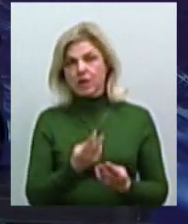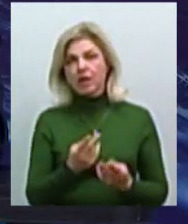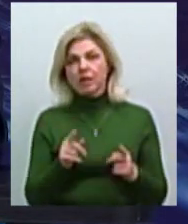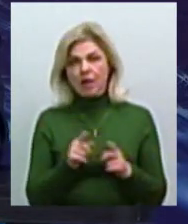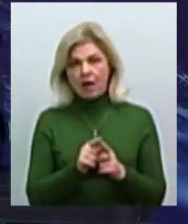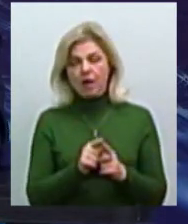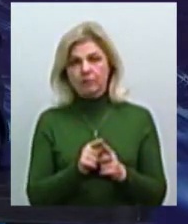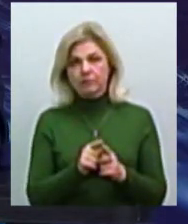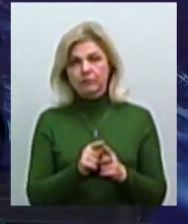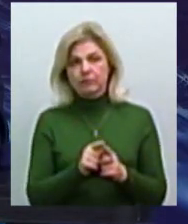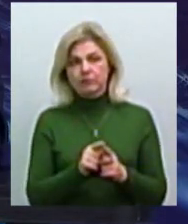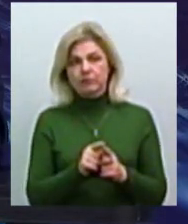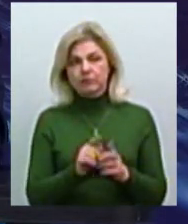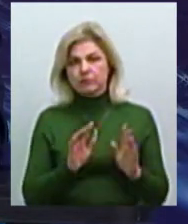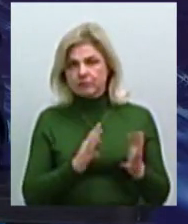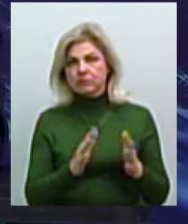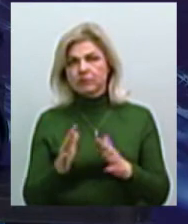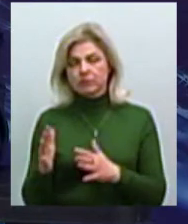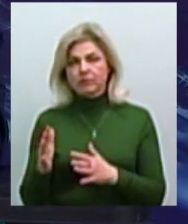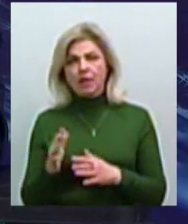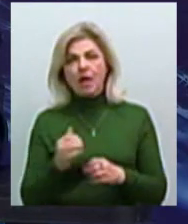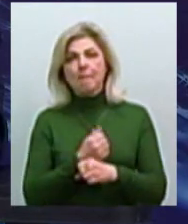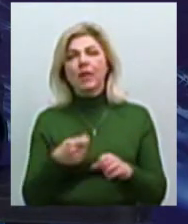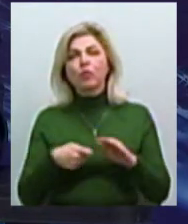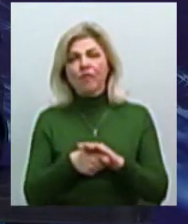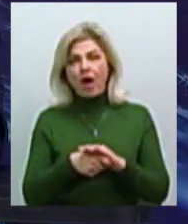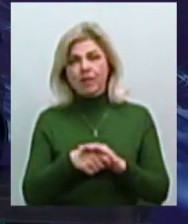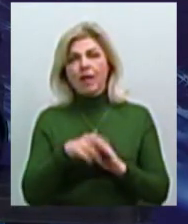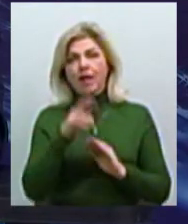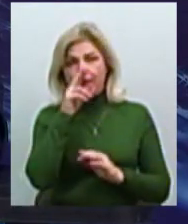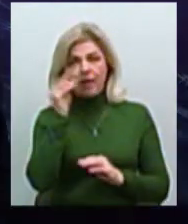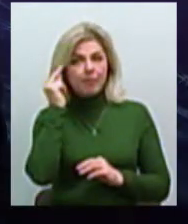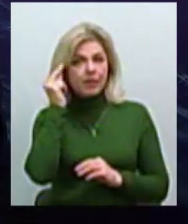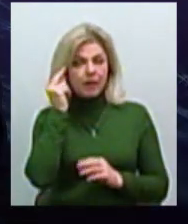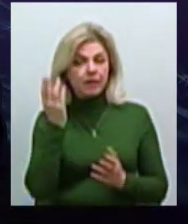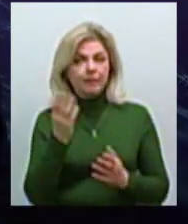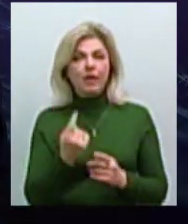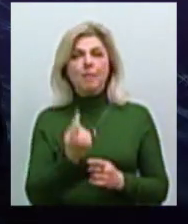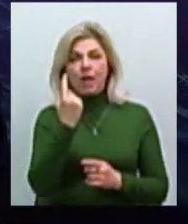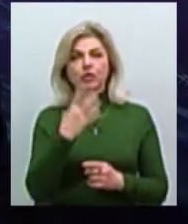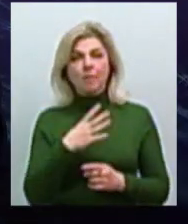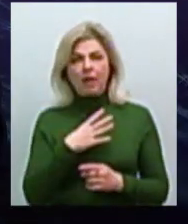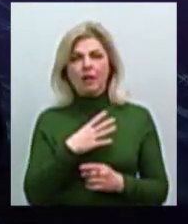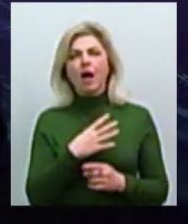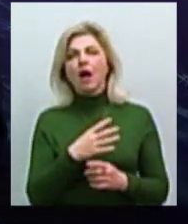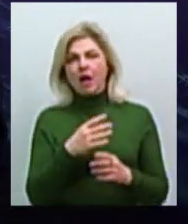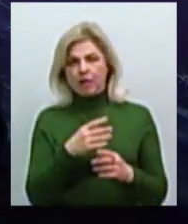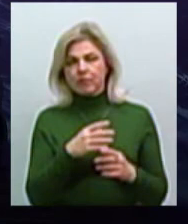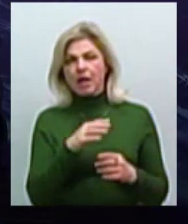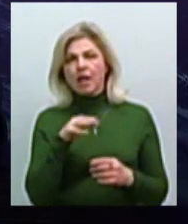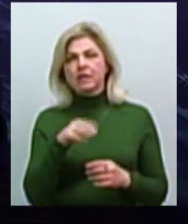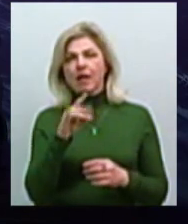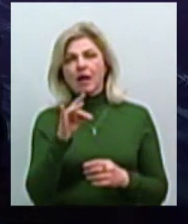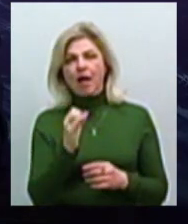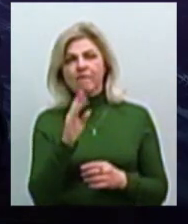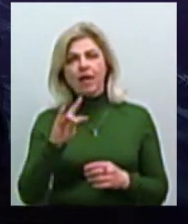хвиля мінувань хибних. Перша хвиля – це була в травні місяці, коли… Травень-червень.